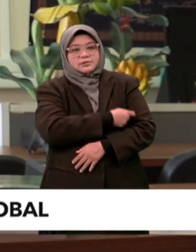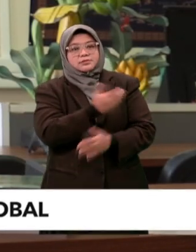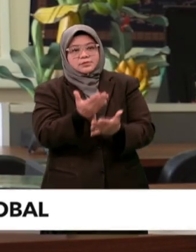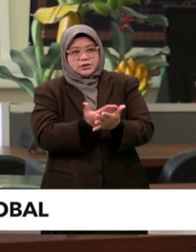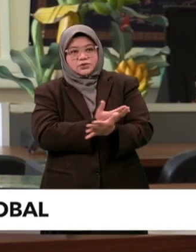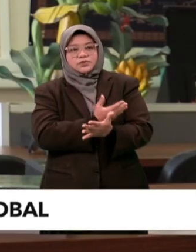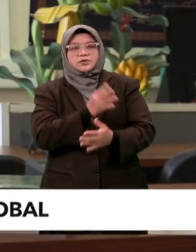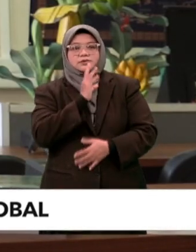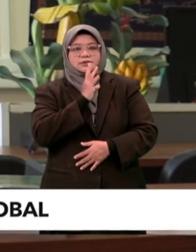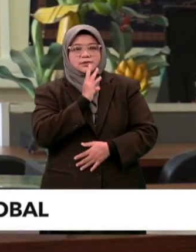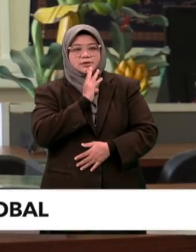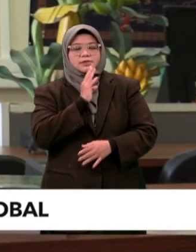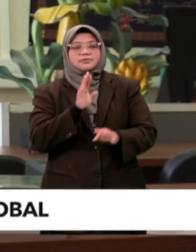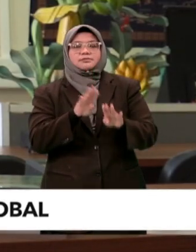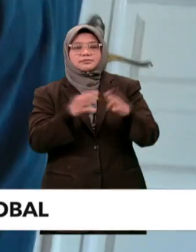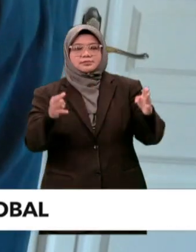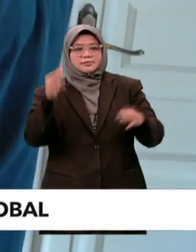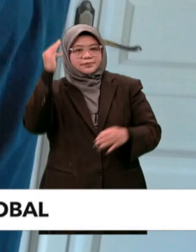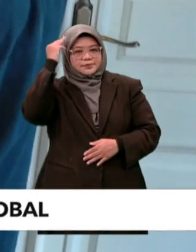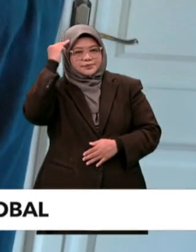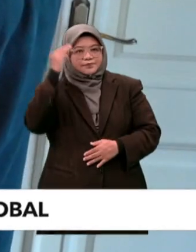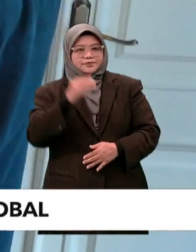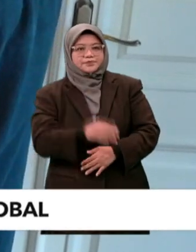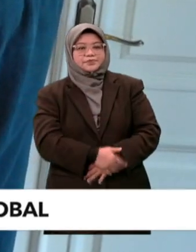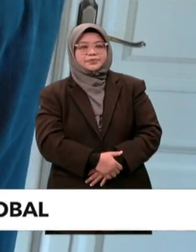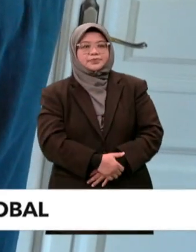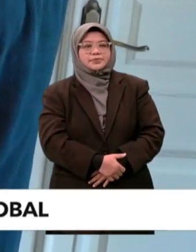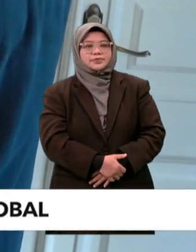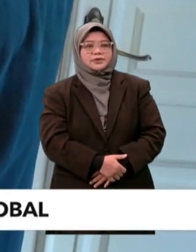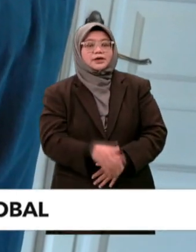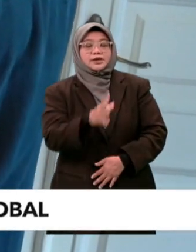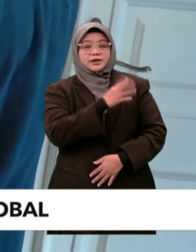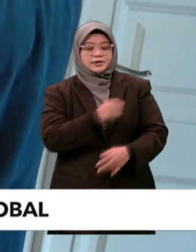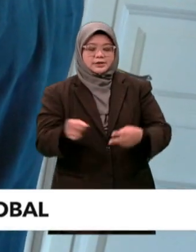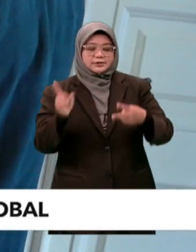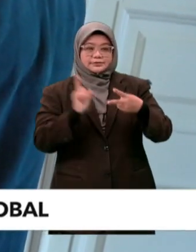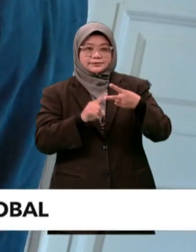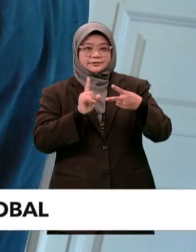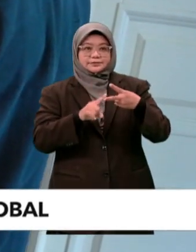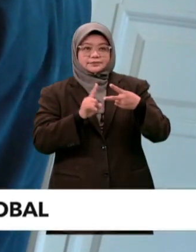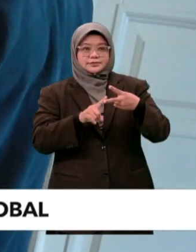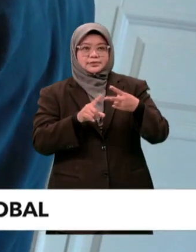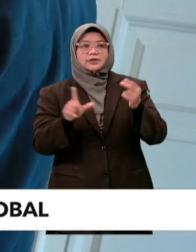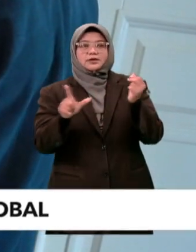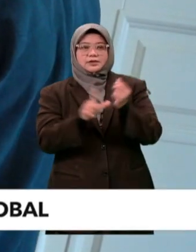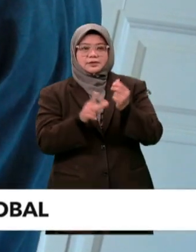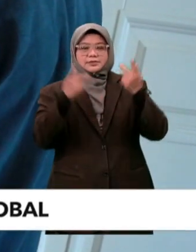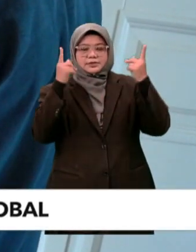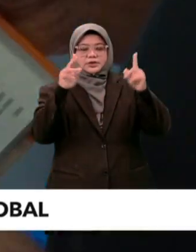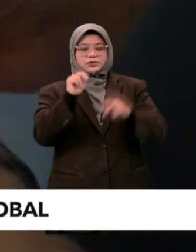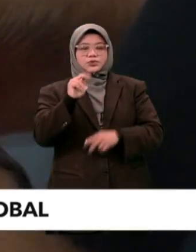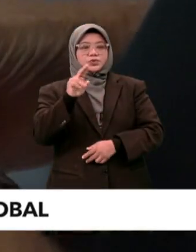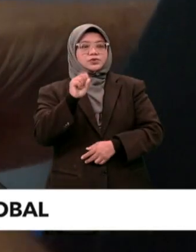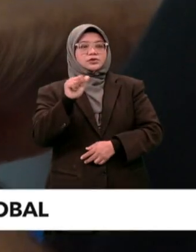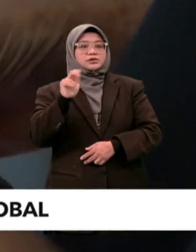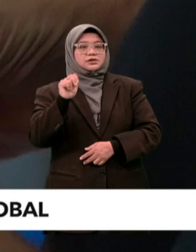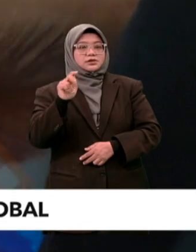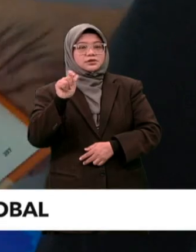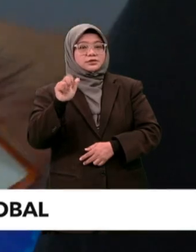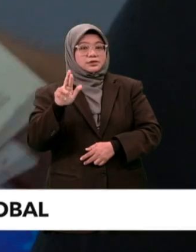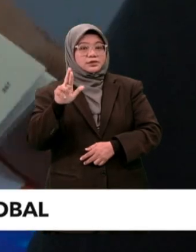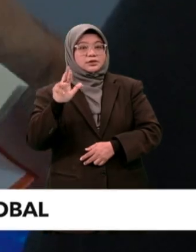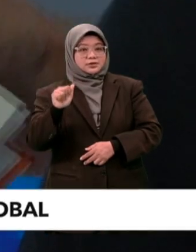yang fasih dalam bahasa Melayu sementara itu dokter naik presiden pusat Nusantara lomonosoft